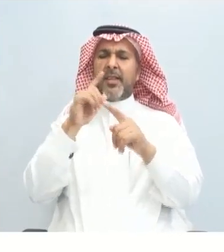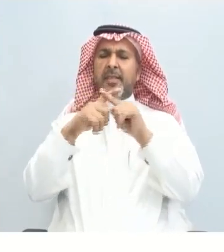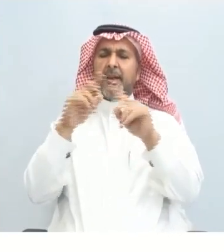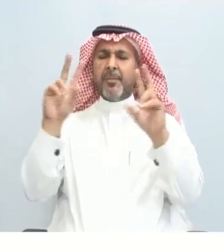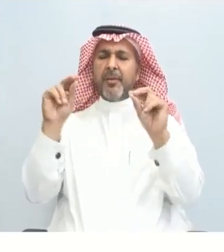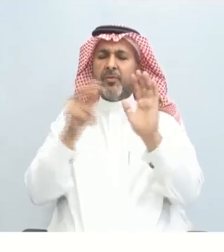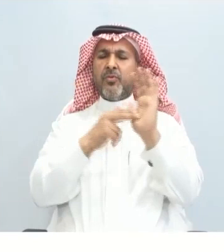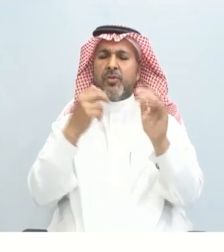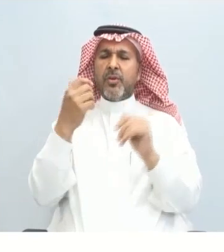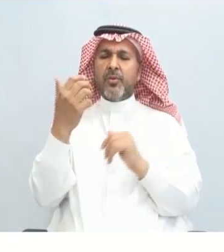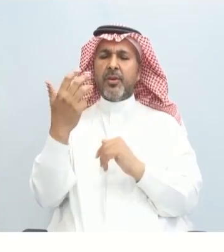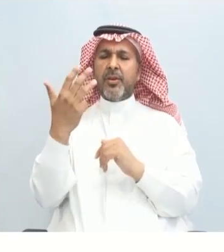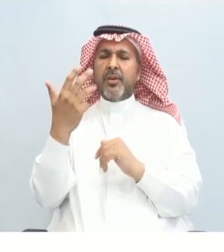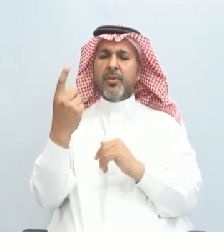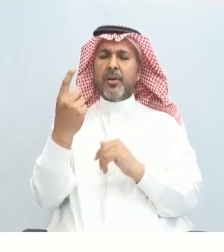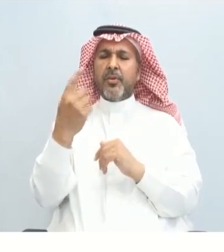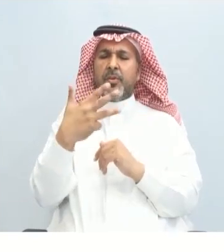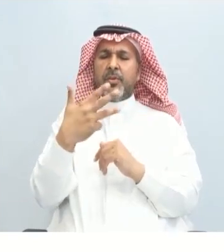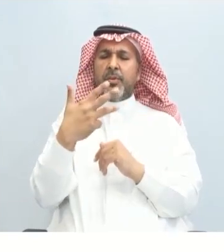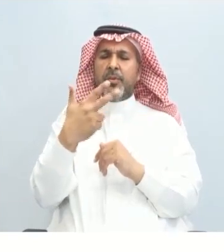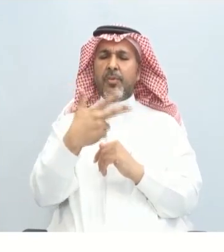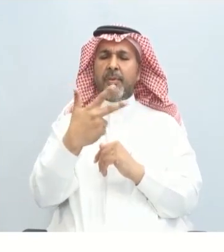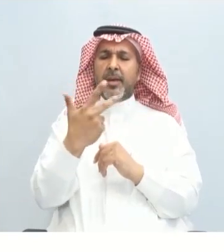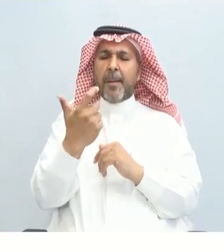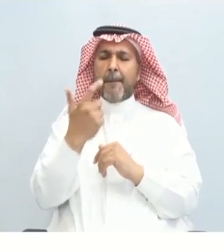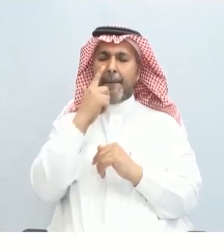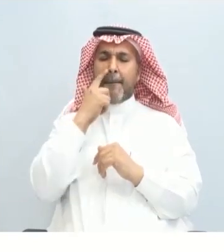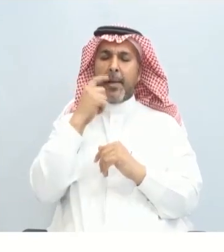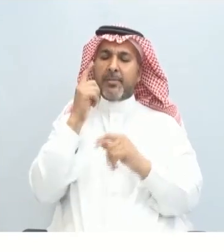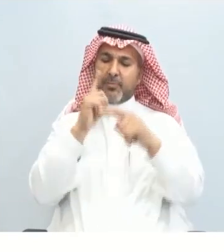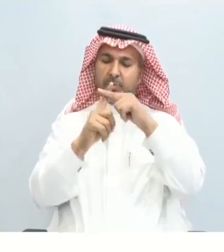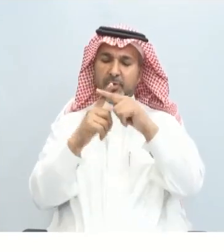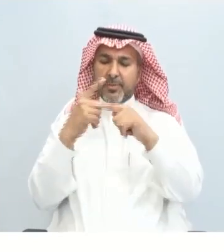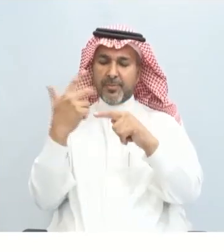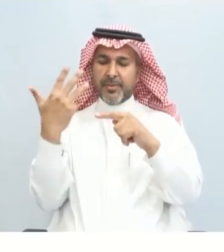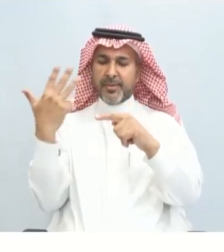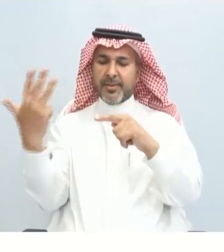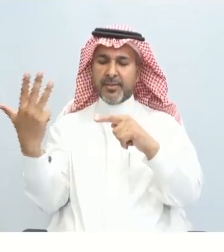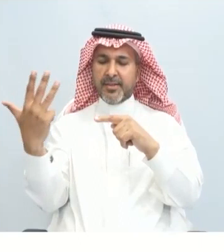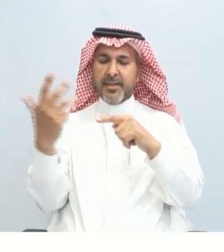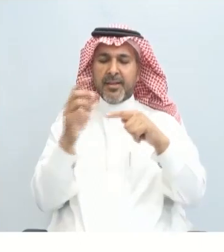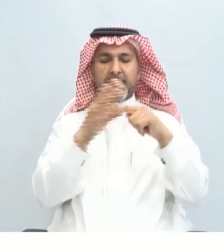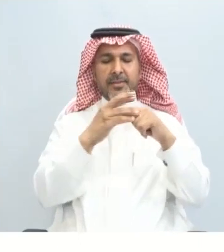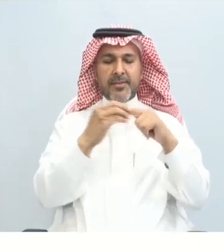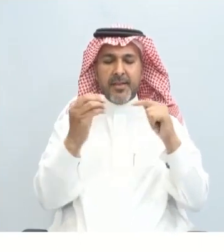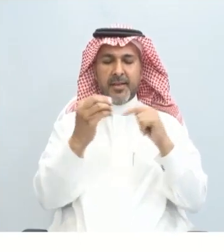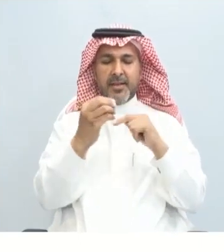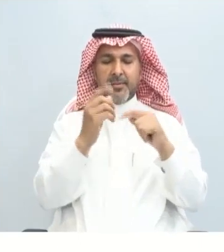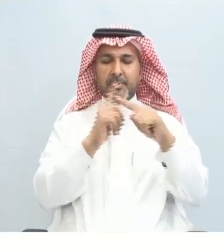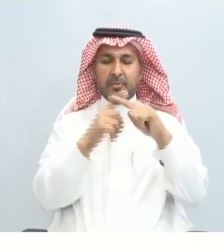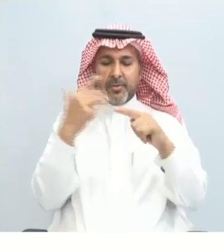موجب او سالب تس فانا عندي جواب اما اكس يساوي موجب ت او الاكس يساوي سالب